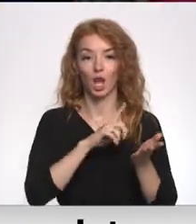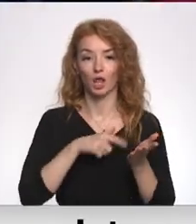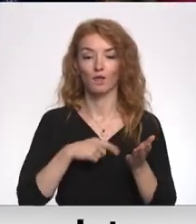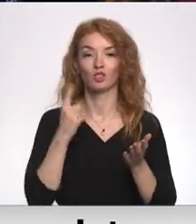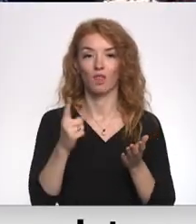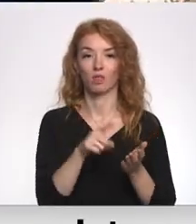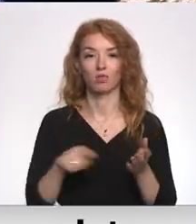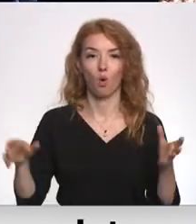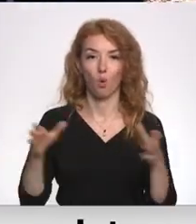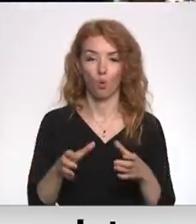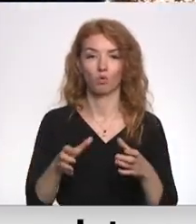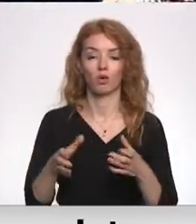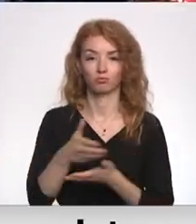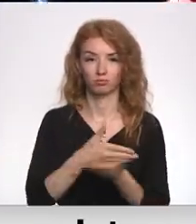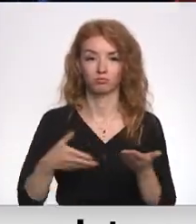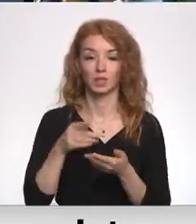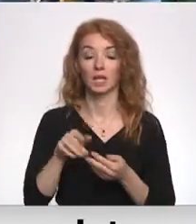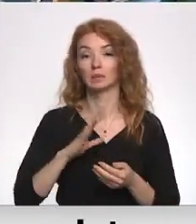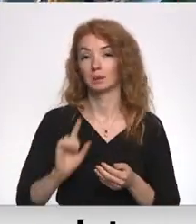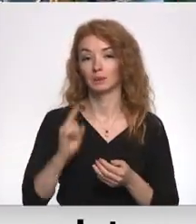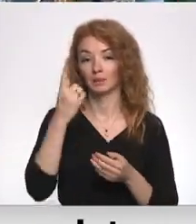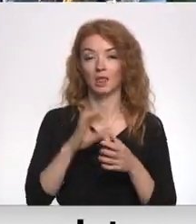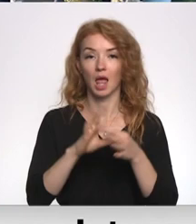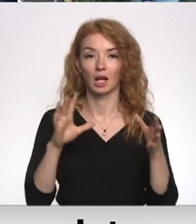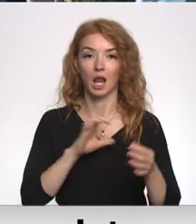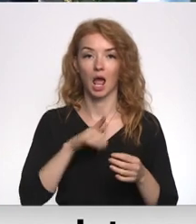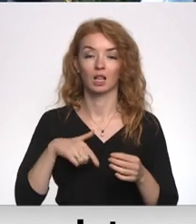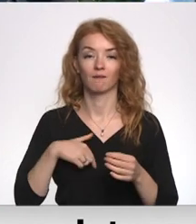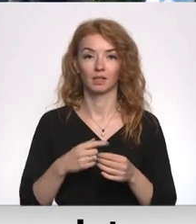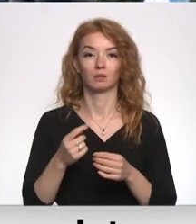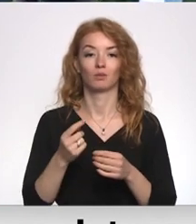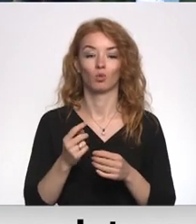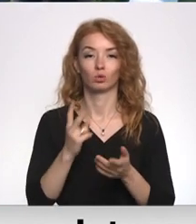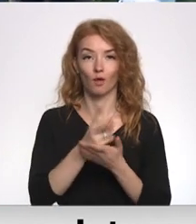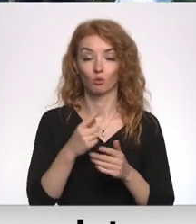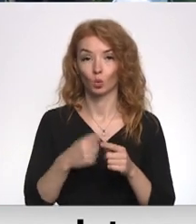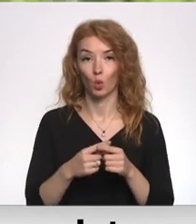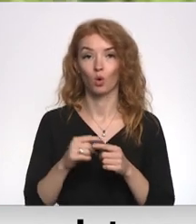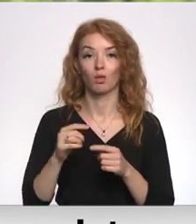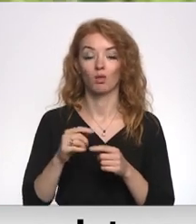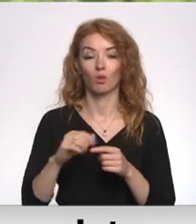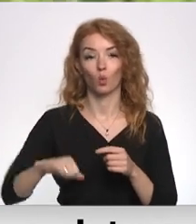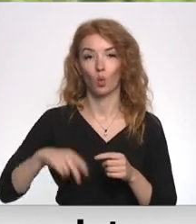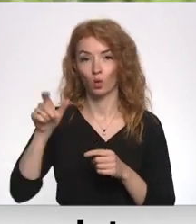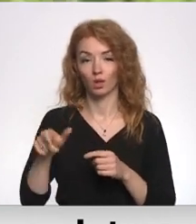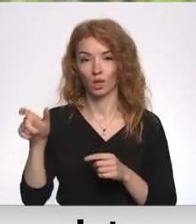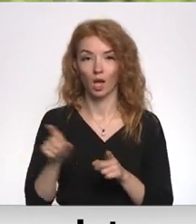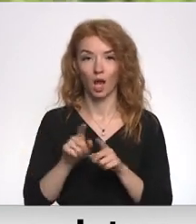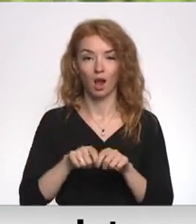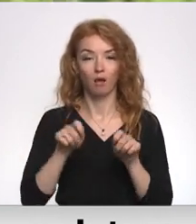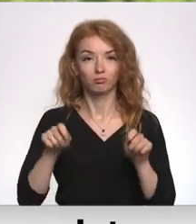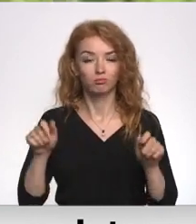viena tauta, kam jāapvienojas, un tas bija pirmais neatkarīgas Latvijas stūrakmens. Būdami valsts vīri, kungi spēja attīstīt arī